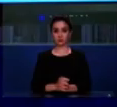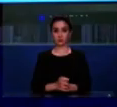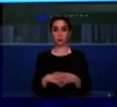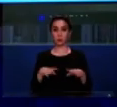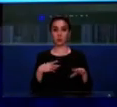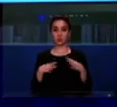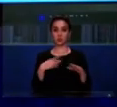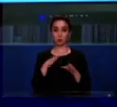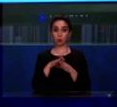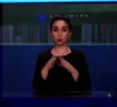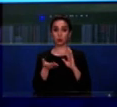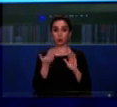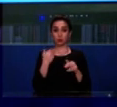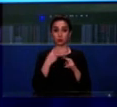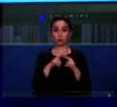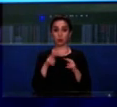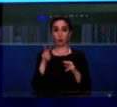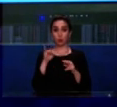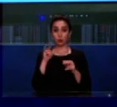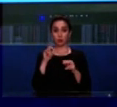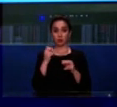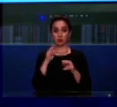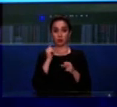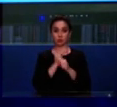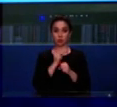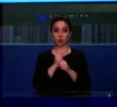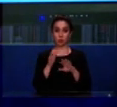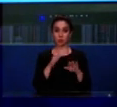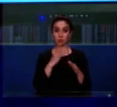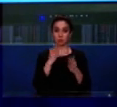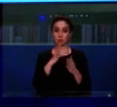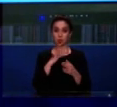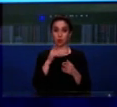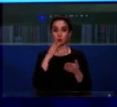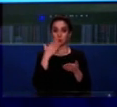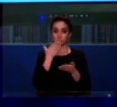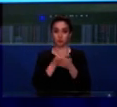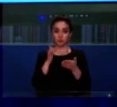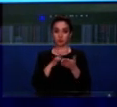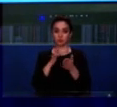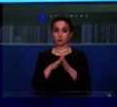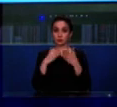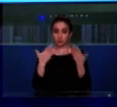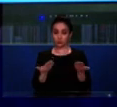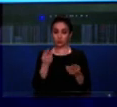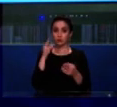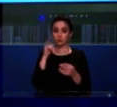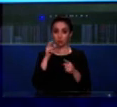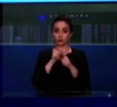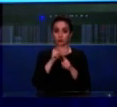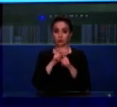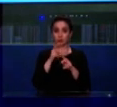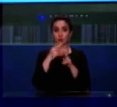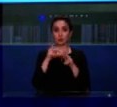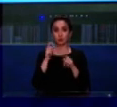Mashqni bajarishdan oldin lug'at ishini o'tkazib olamiz. Marhamat qilib lug'at daftarlaringizni oching. Ushbu so'zlar